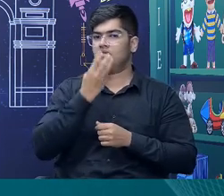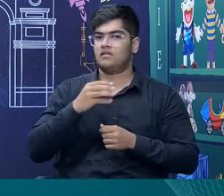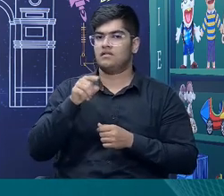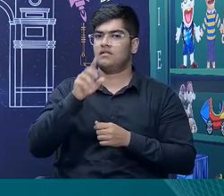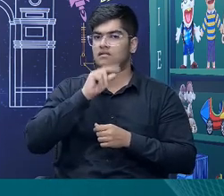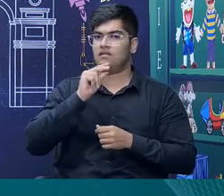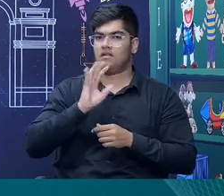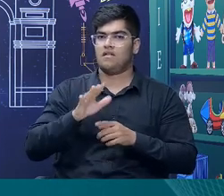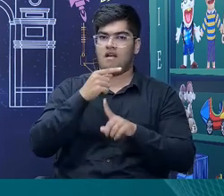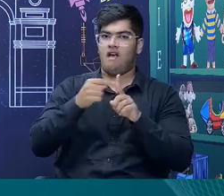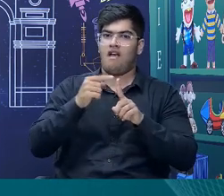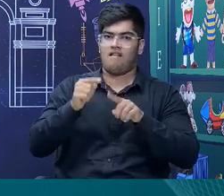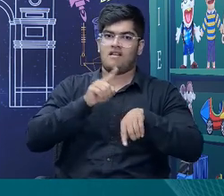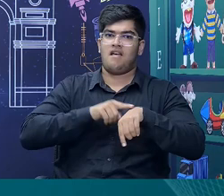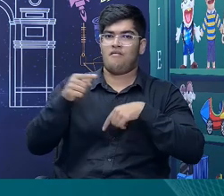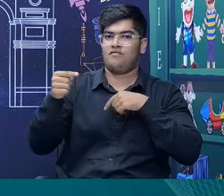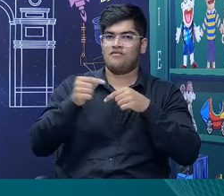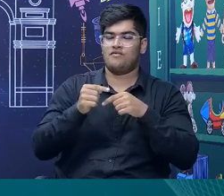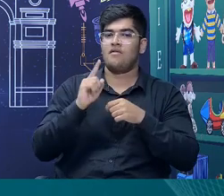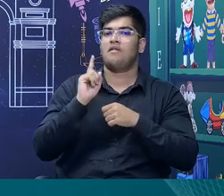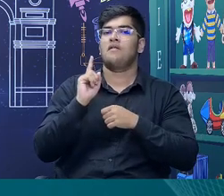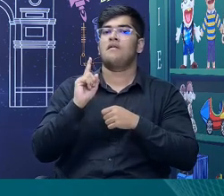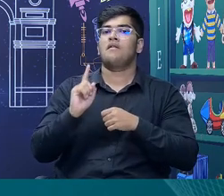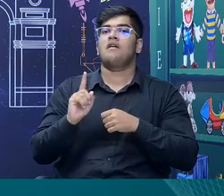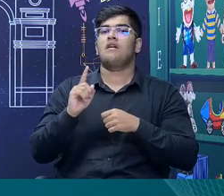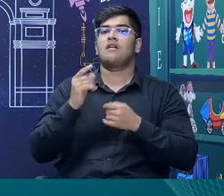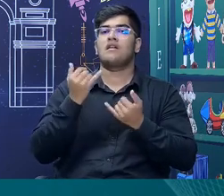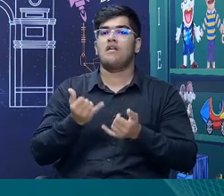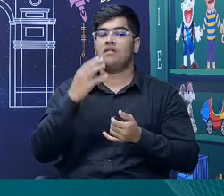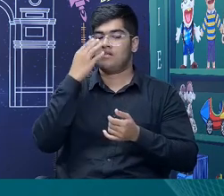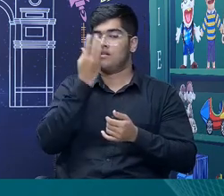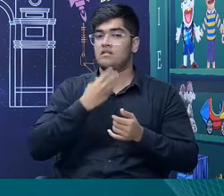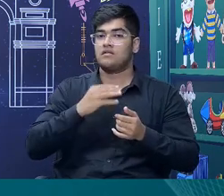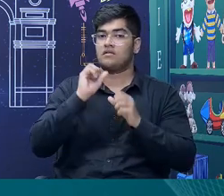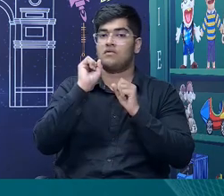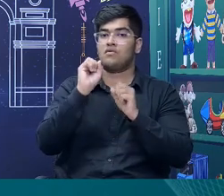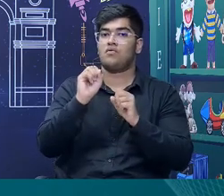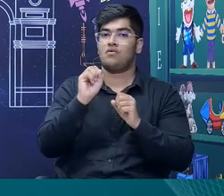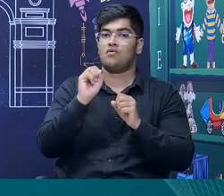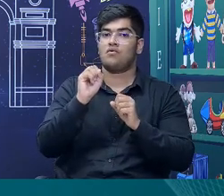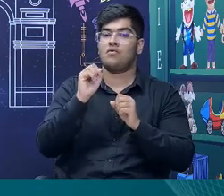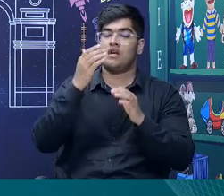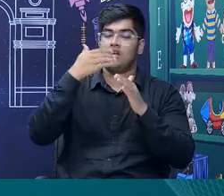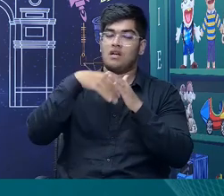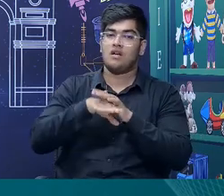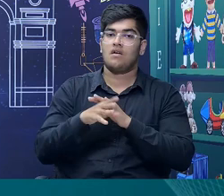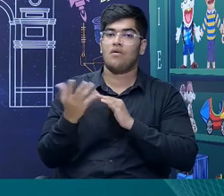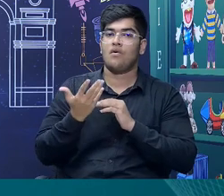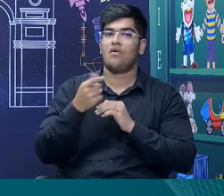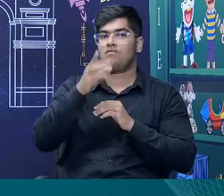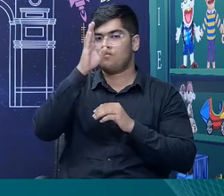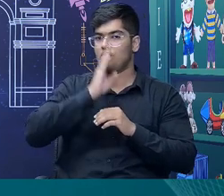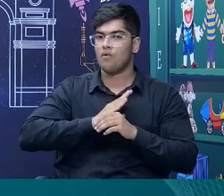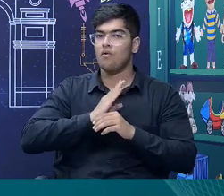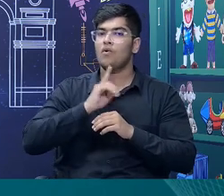मुझे लगता है आधा घंटा बहुत कम होगा उनके बड़े में बात करने के लिए फिर गणेश जी आ अपने आप में एक वह भगवान